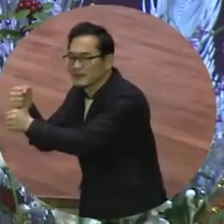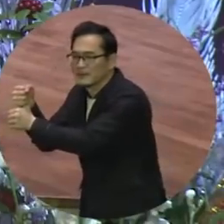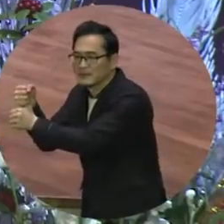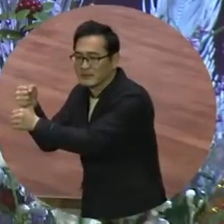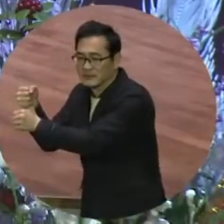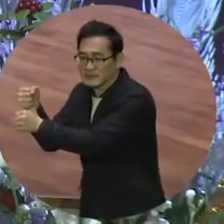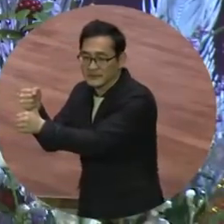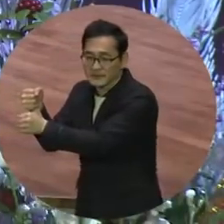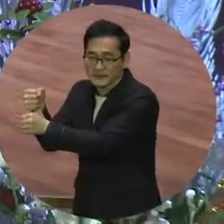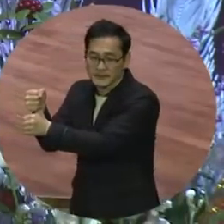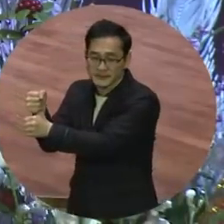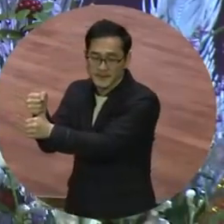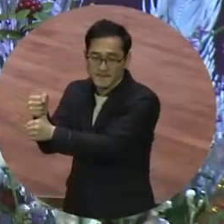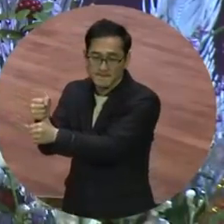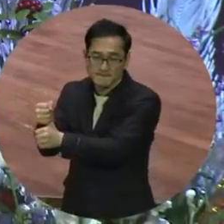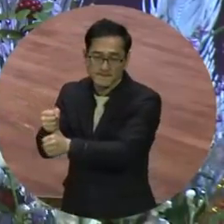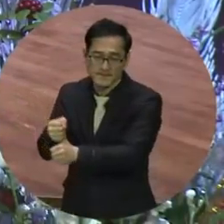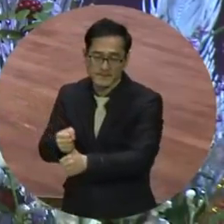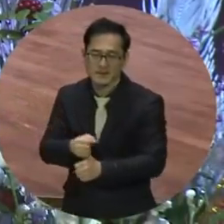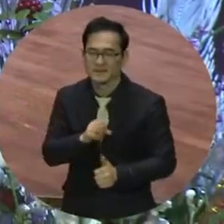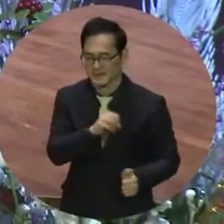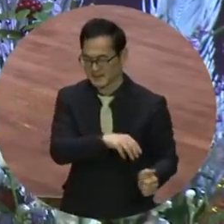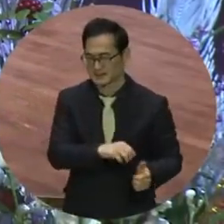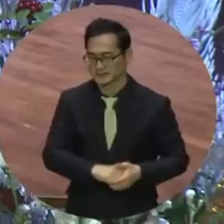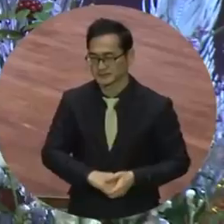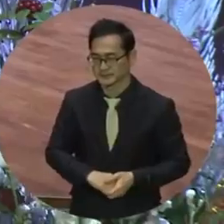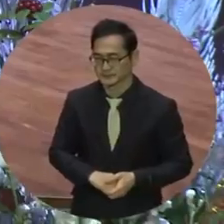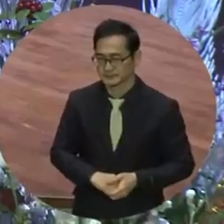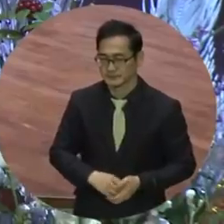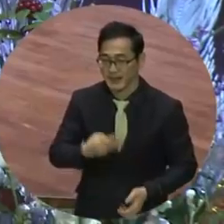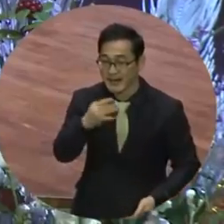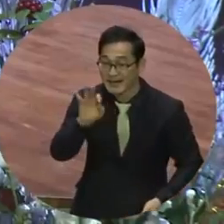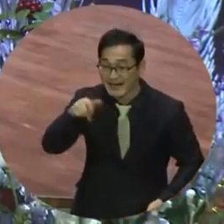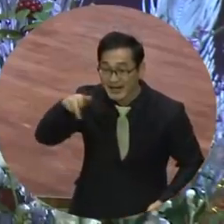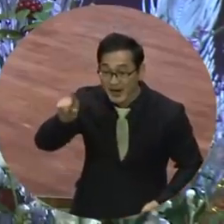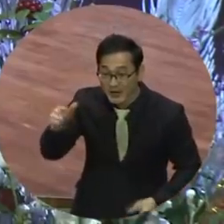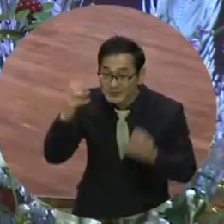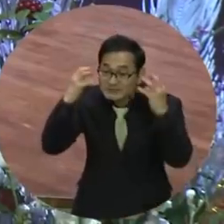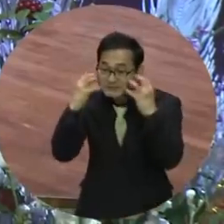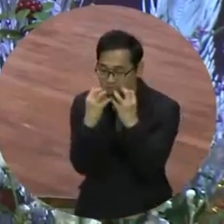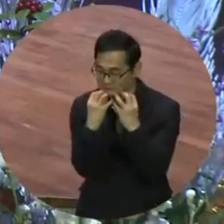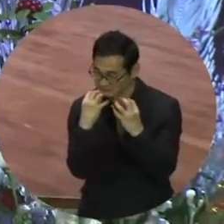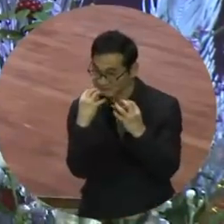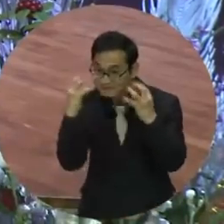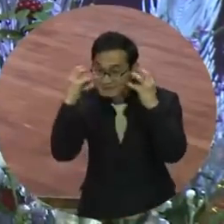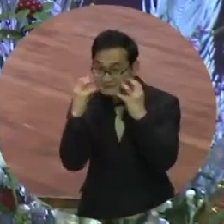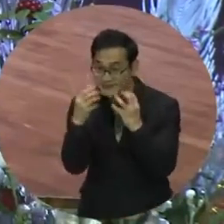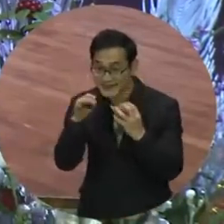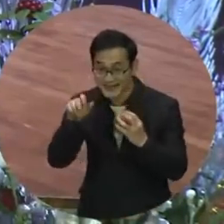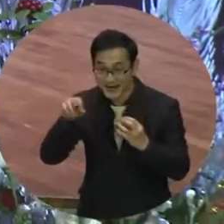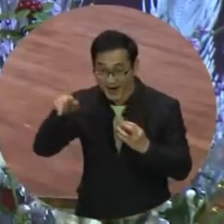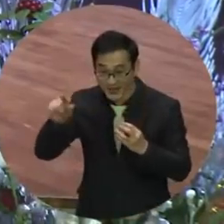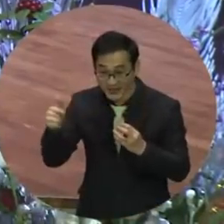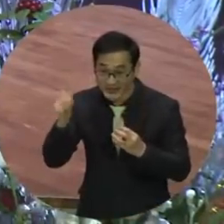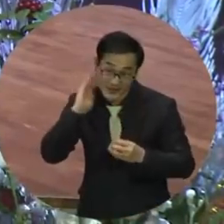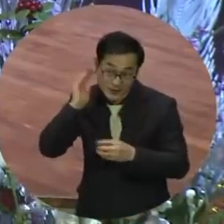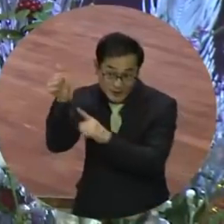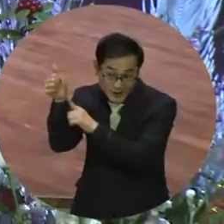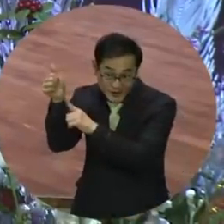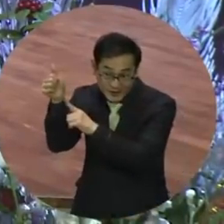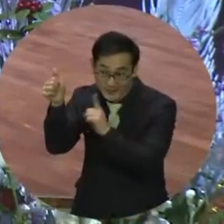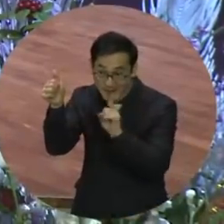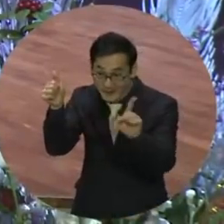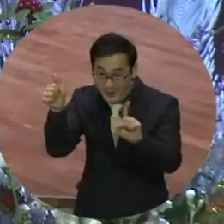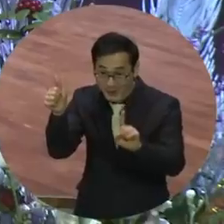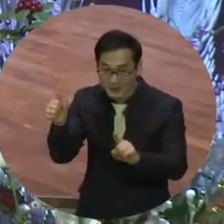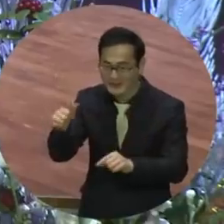본질이. 미국의 대통령이었던 링컨은 이런 말을 했습니다. 인생은